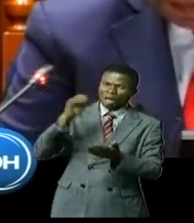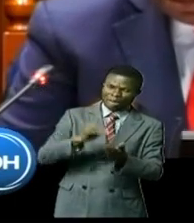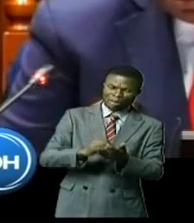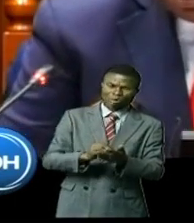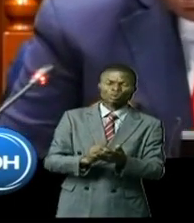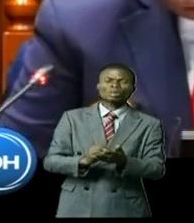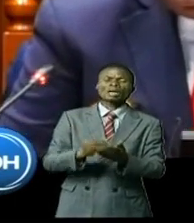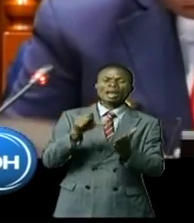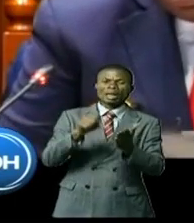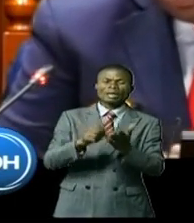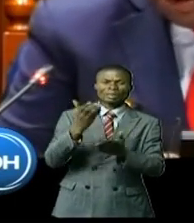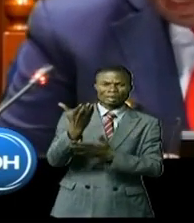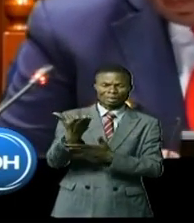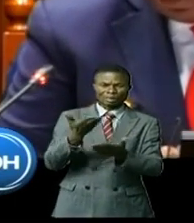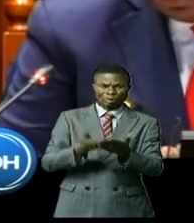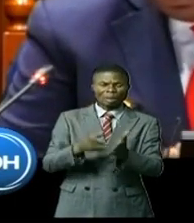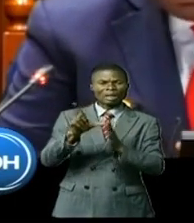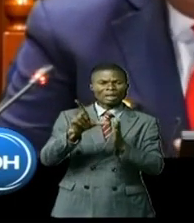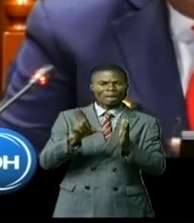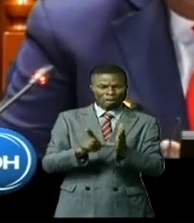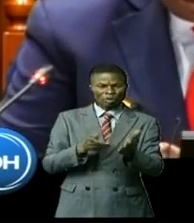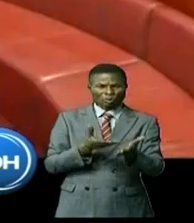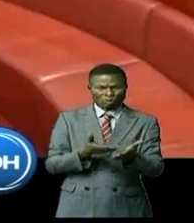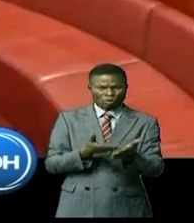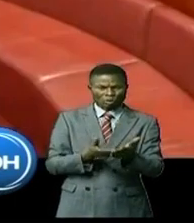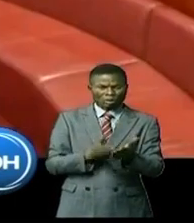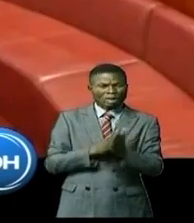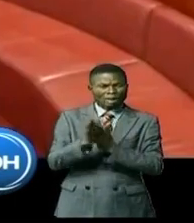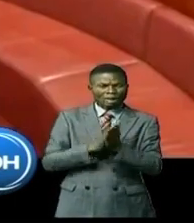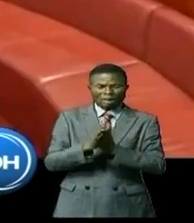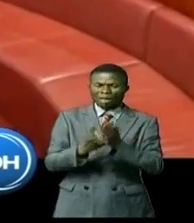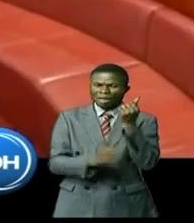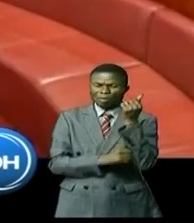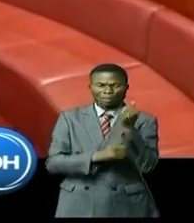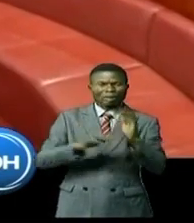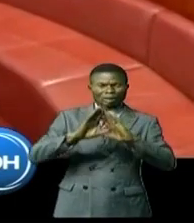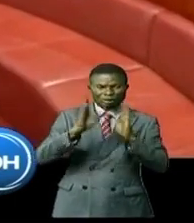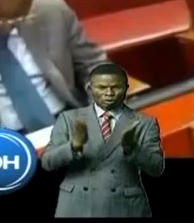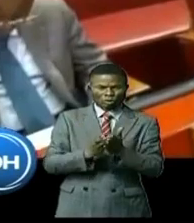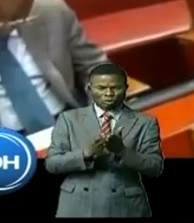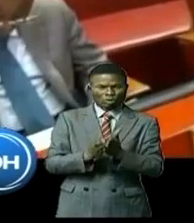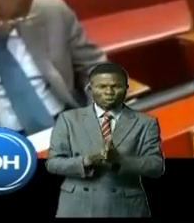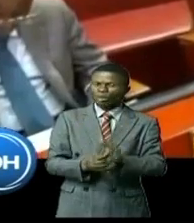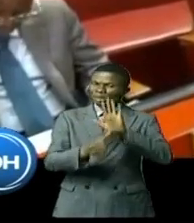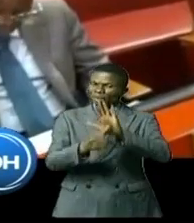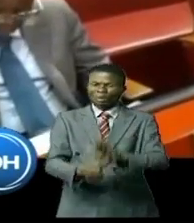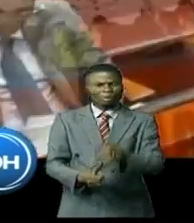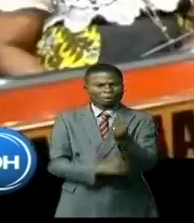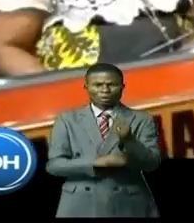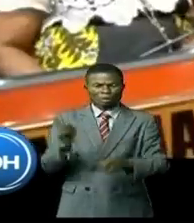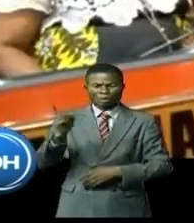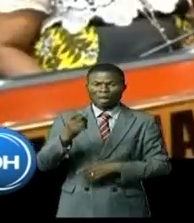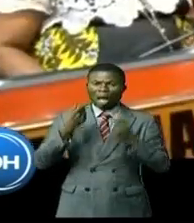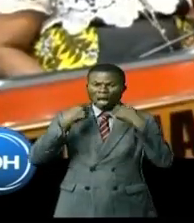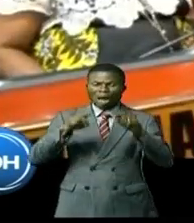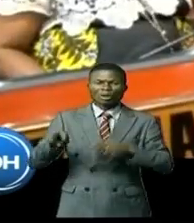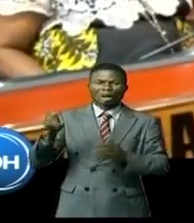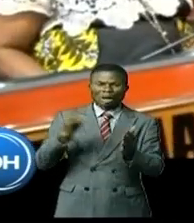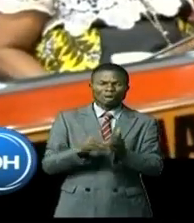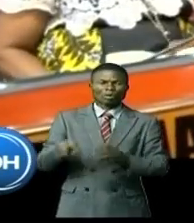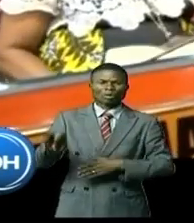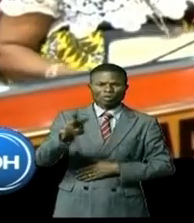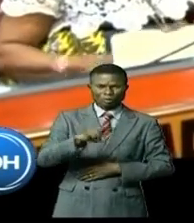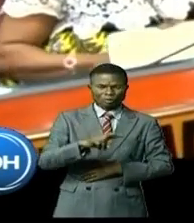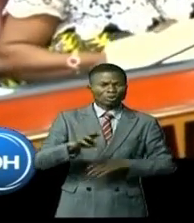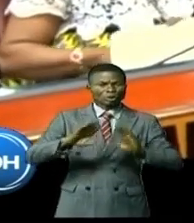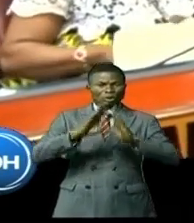amendements. C'est une loi qui intéresse tout le monde, il n'y a pas d'exclusion. Je rappelle ici que